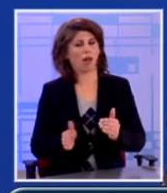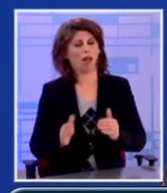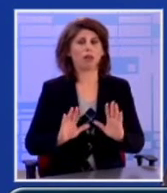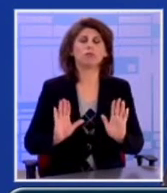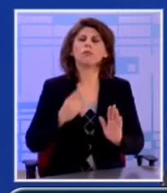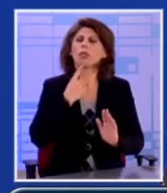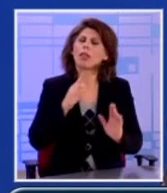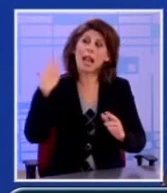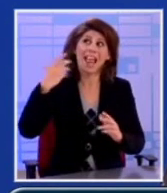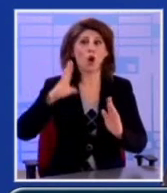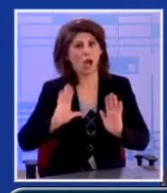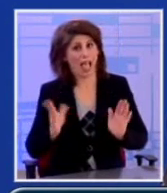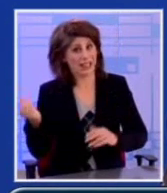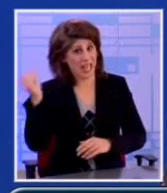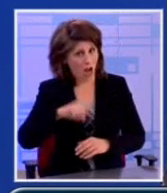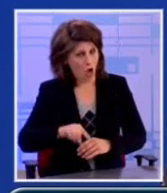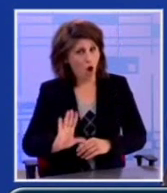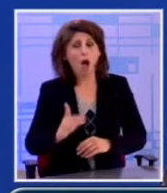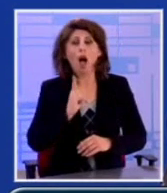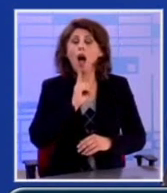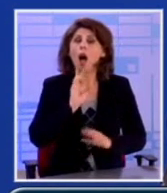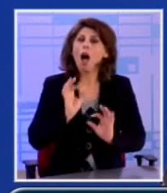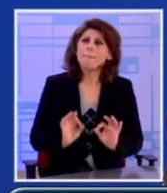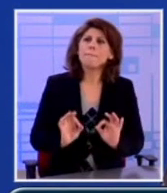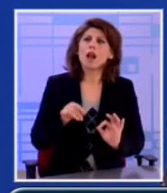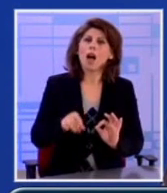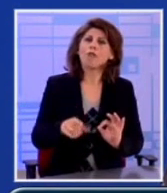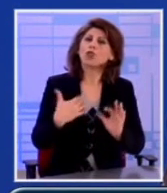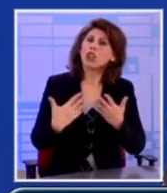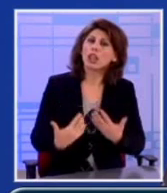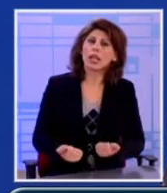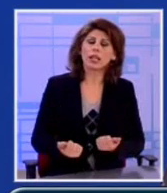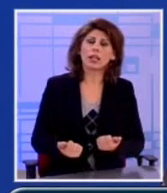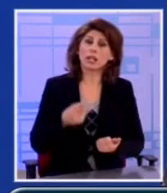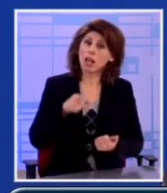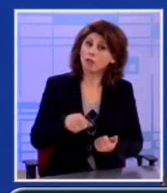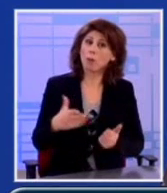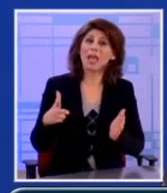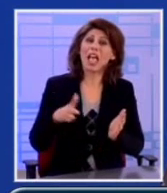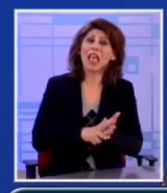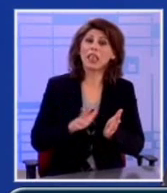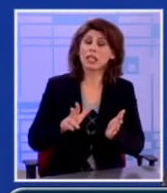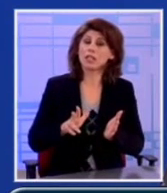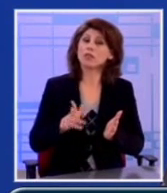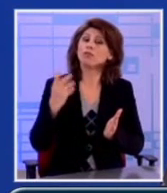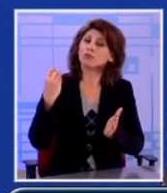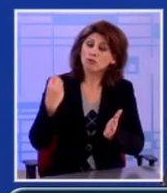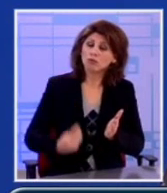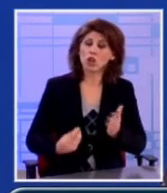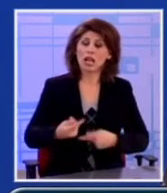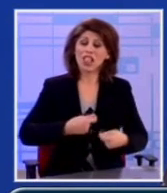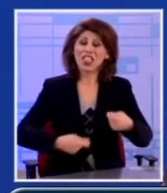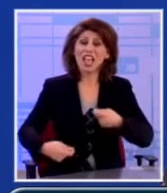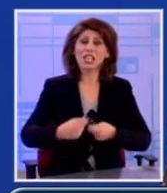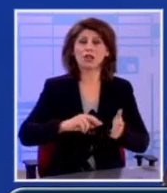απλώς νομίζω ότι θα αποτελέσει και αυτό μία εγγύηση πολύ πολύ καλύτερης διαχείρισης